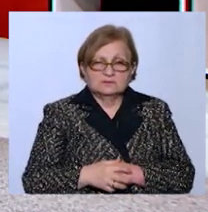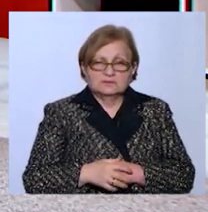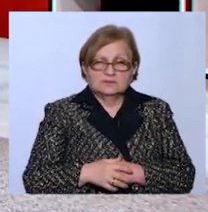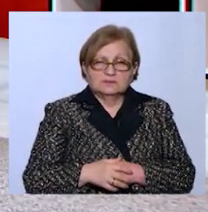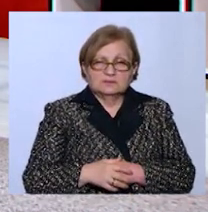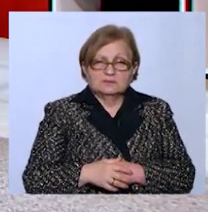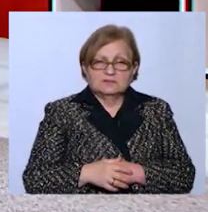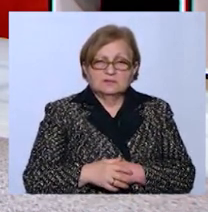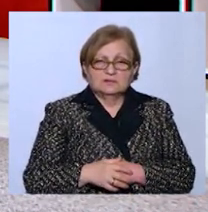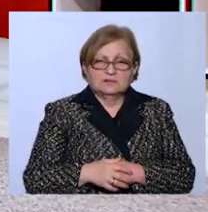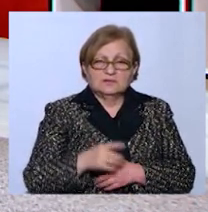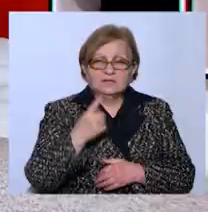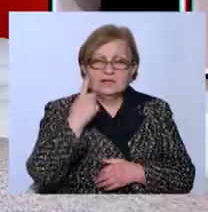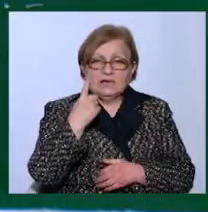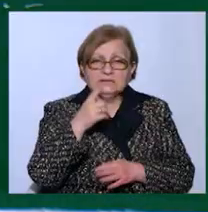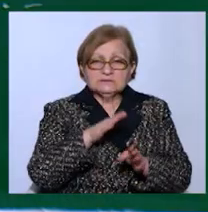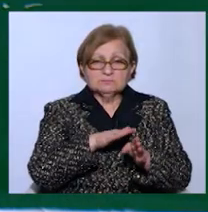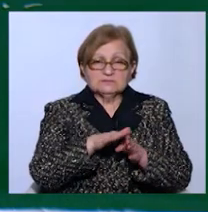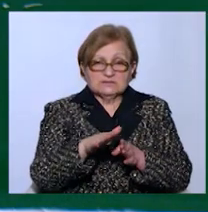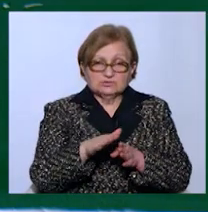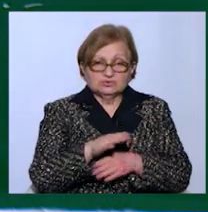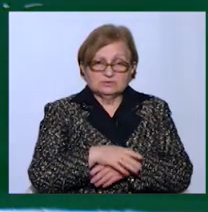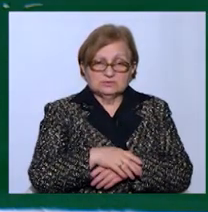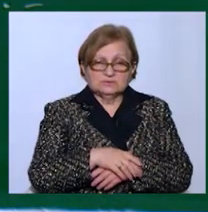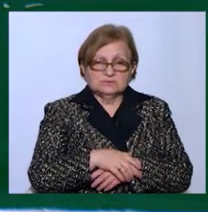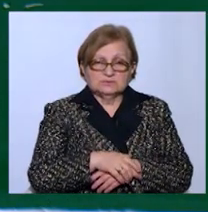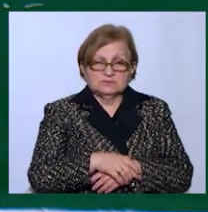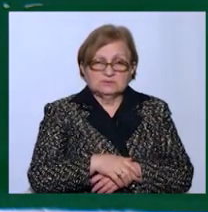1-მთელში აგერ დავხაზავ მე, არის რამდენი მესამედი?